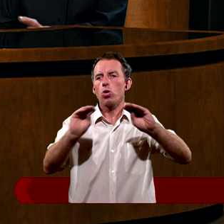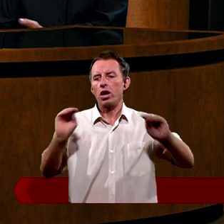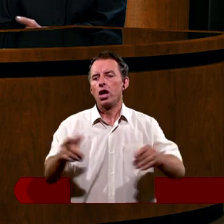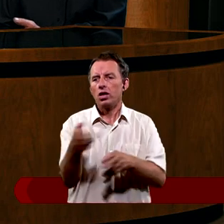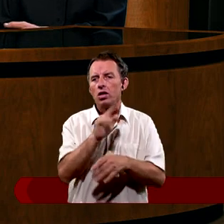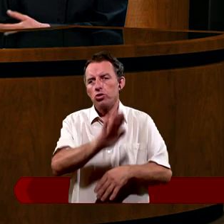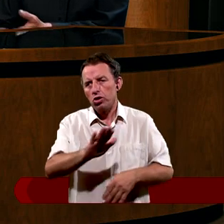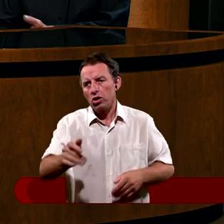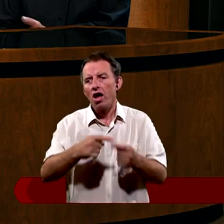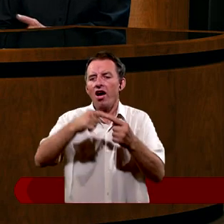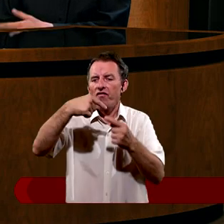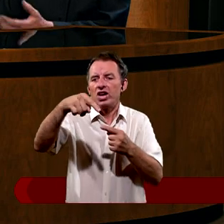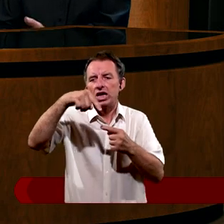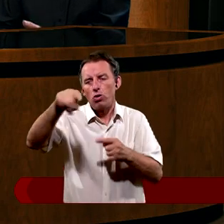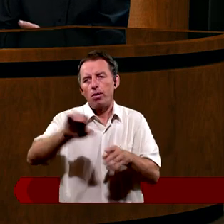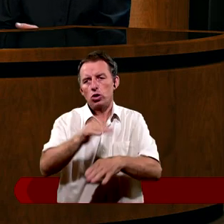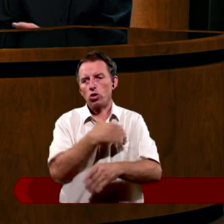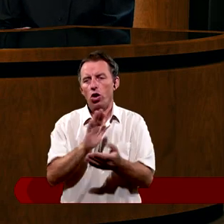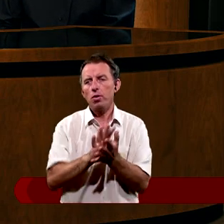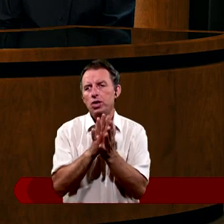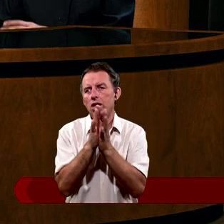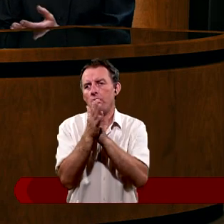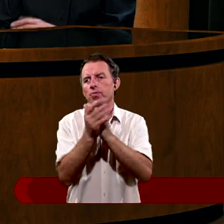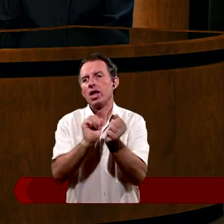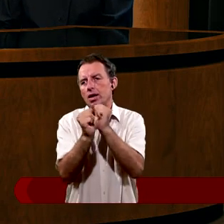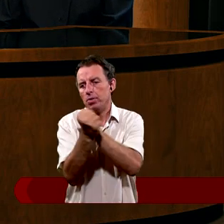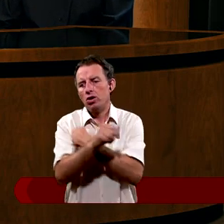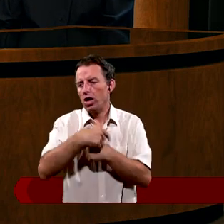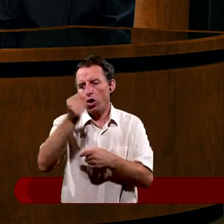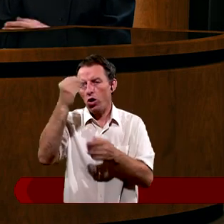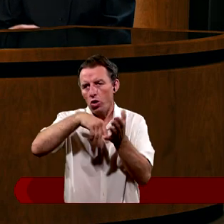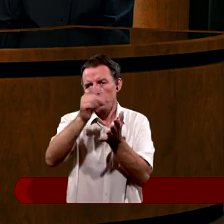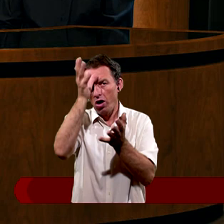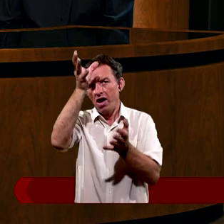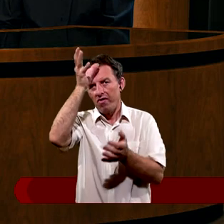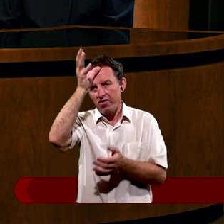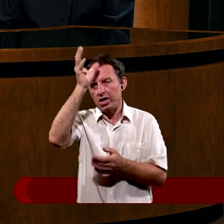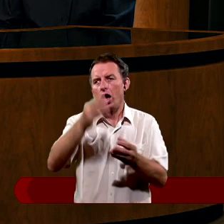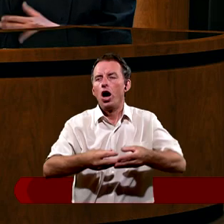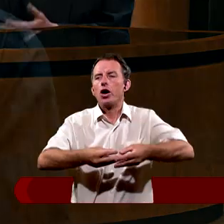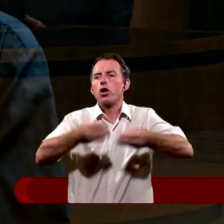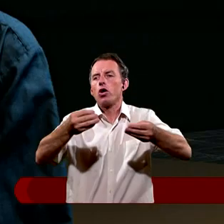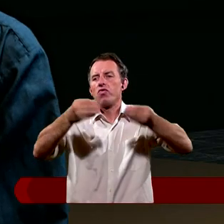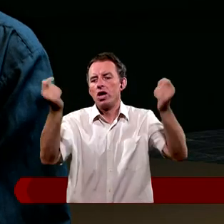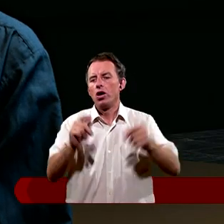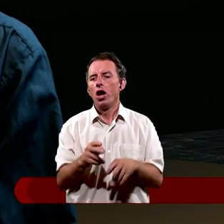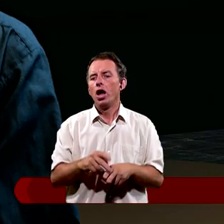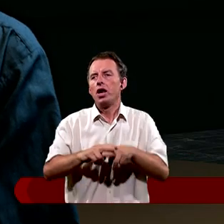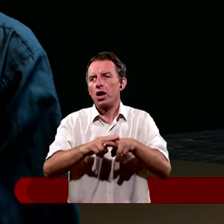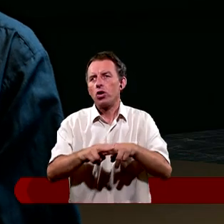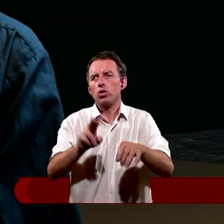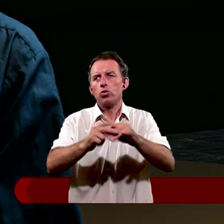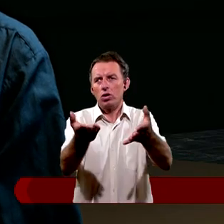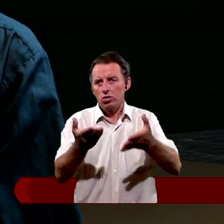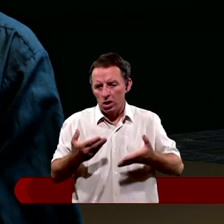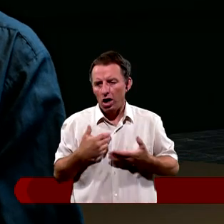dzieci wysyłamy do szkoły, one się przekształcają, zmieniają się. Nie chodzi tylko o wiedzę, ale się po prostu rozwijają. Takie narzędzie dał Pan Bóg, mówiąc